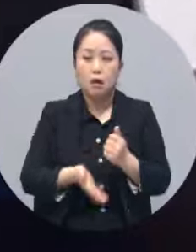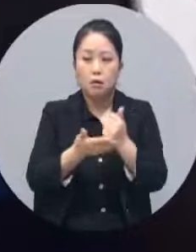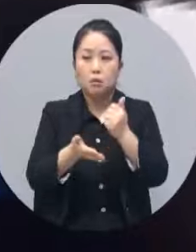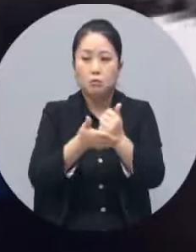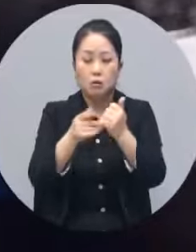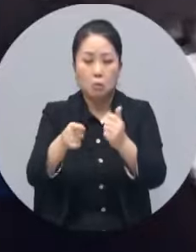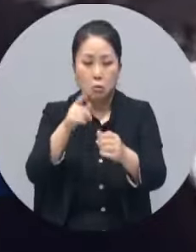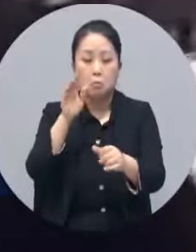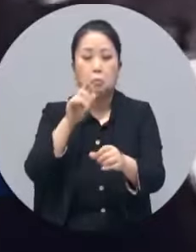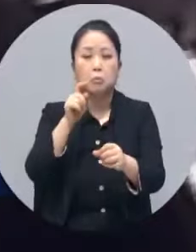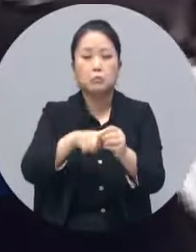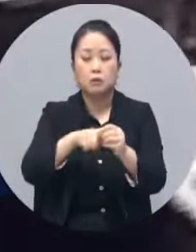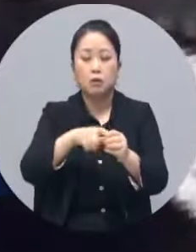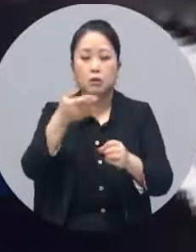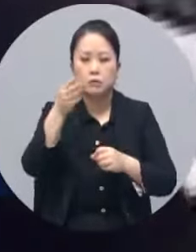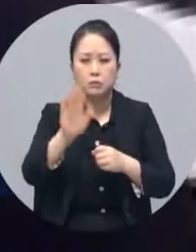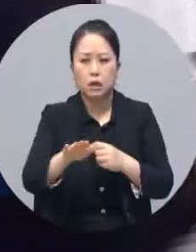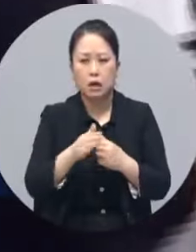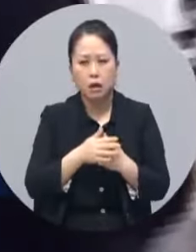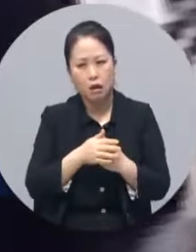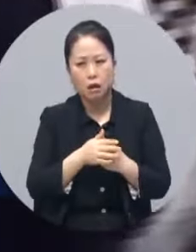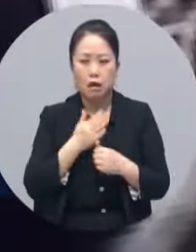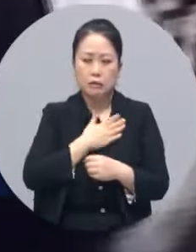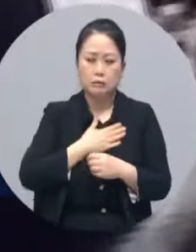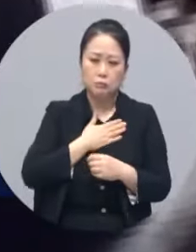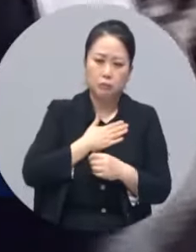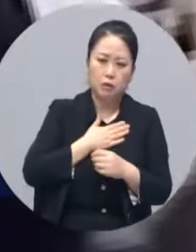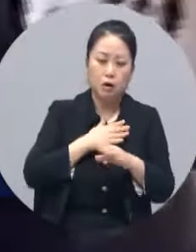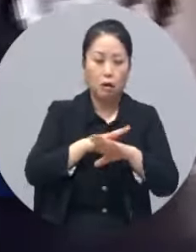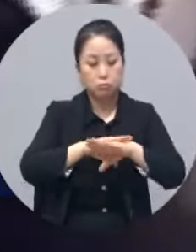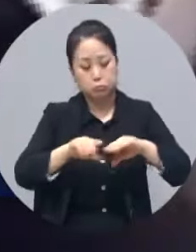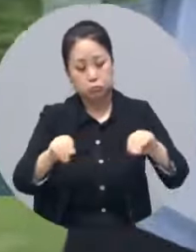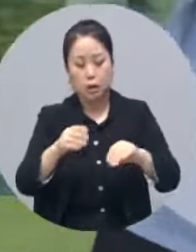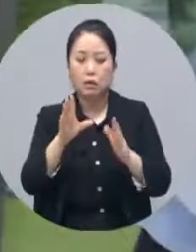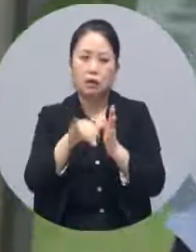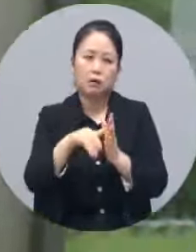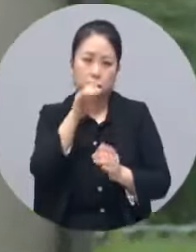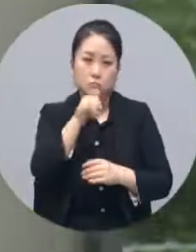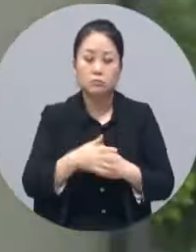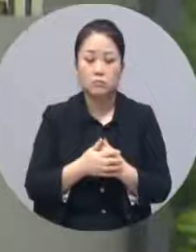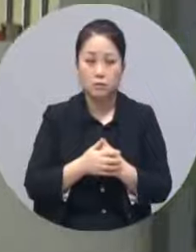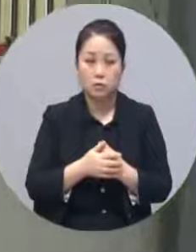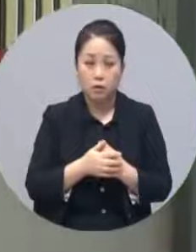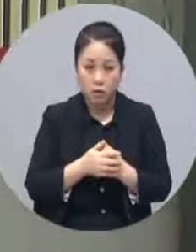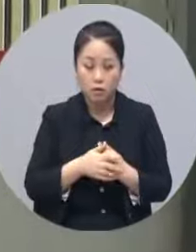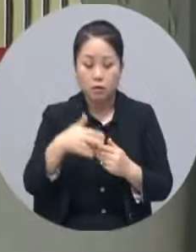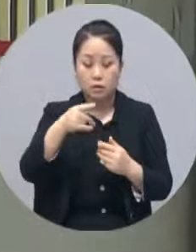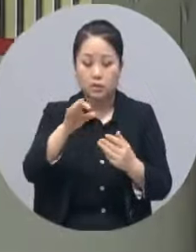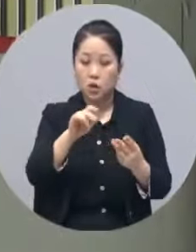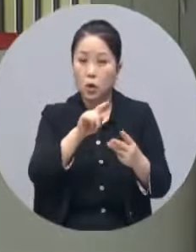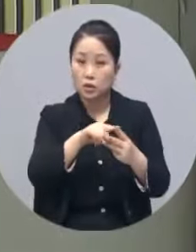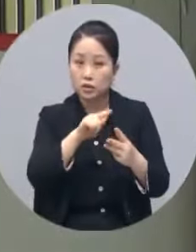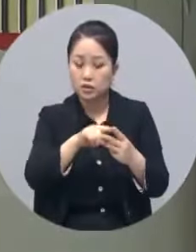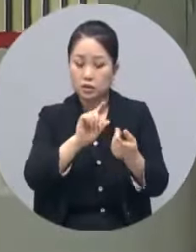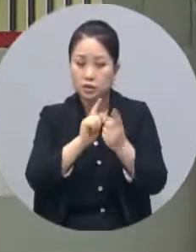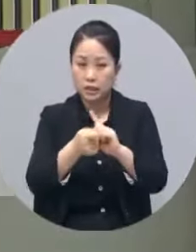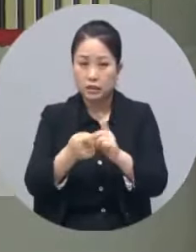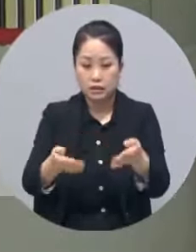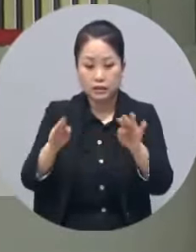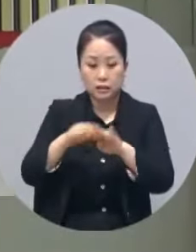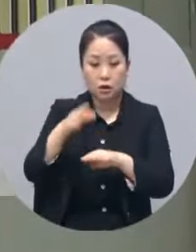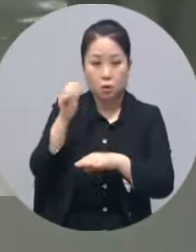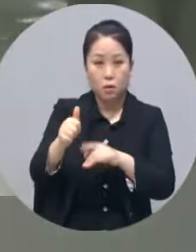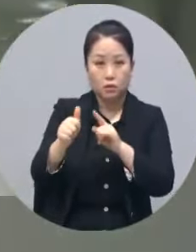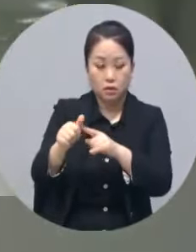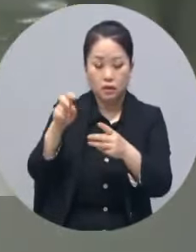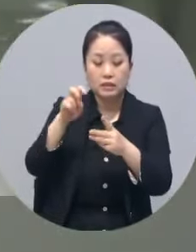했는데 어쨌든 막 그냥 기분이 좀 많이 풀릴 때가 좀 있거든요. 자리를 비운 정 씨 대신 시설 원장에게